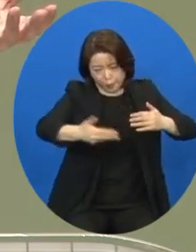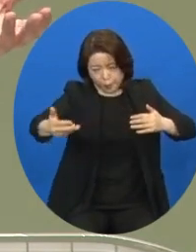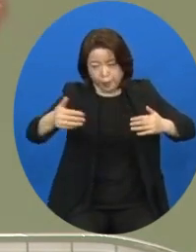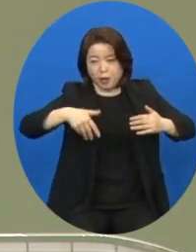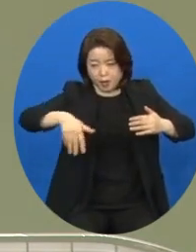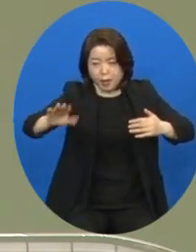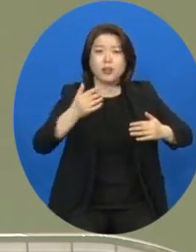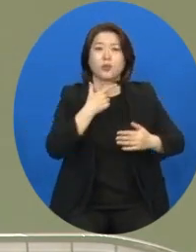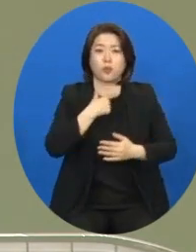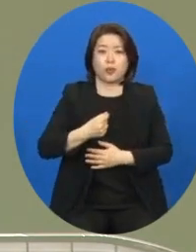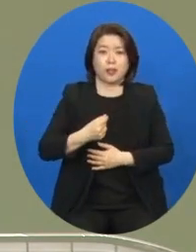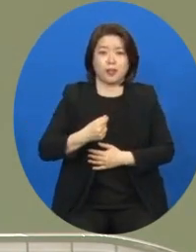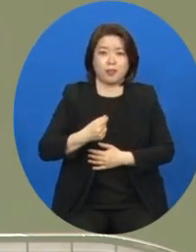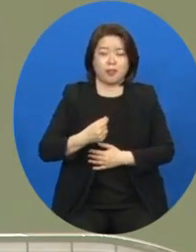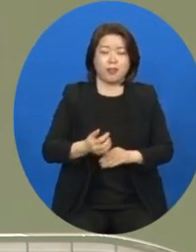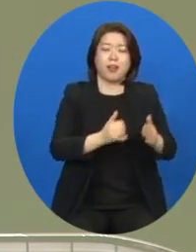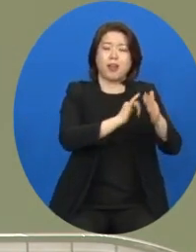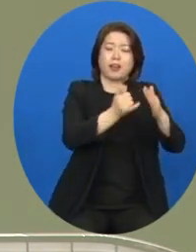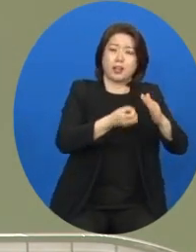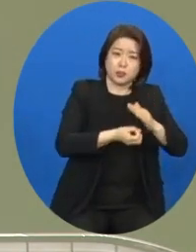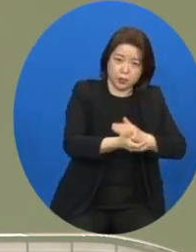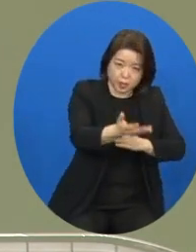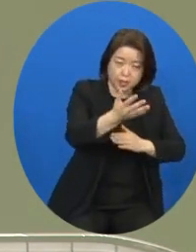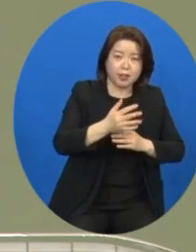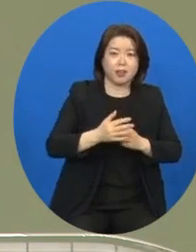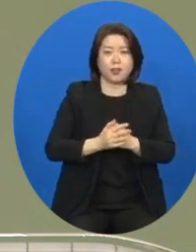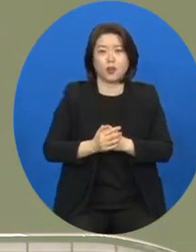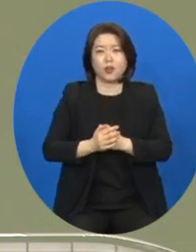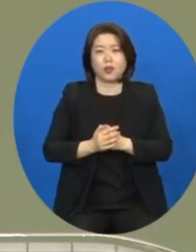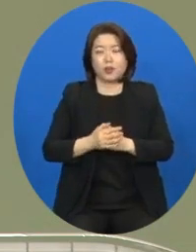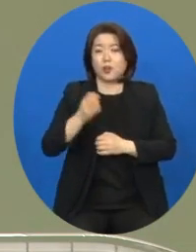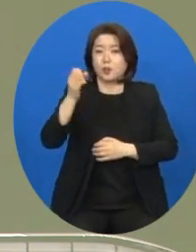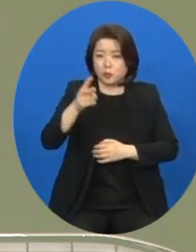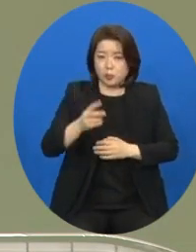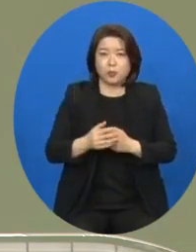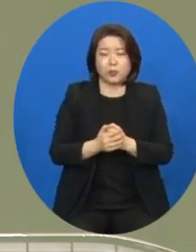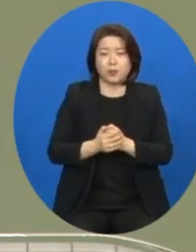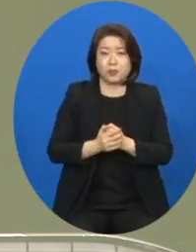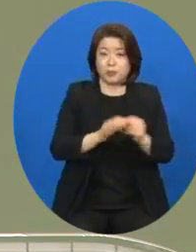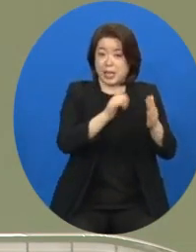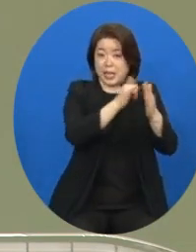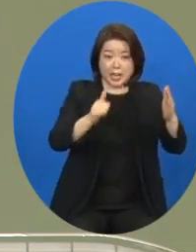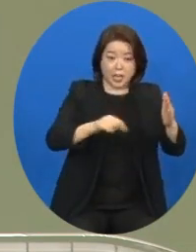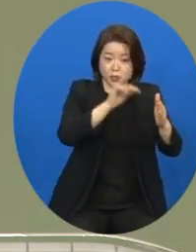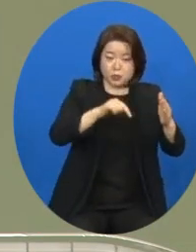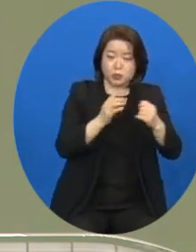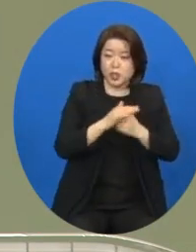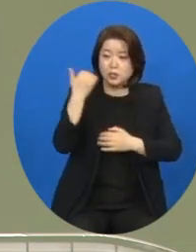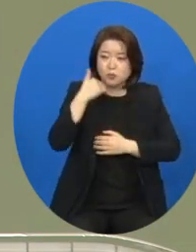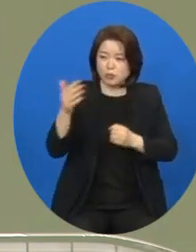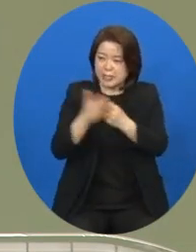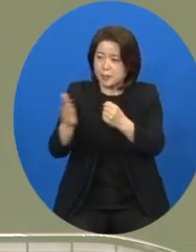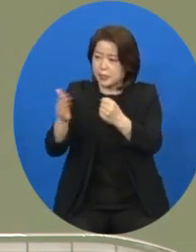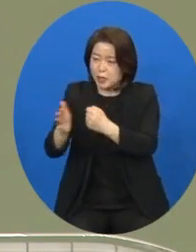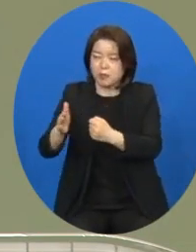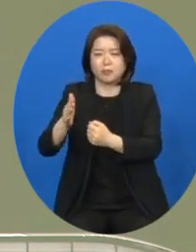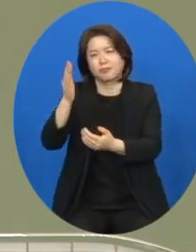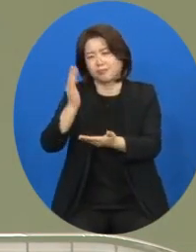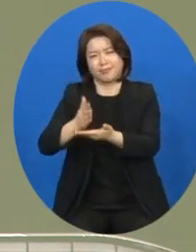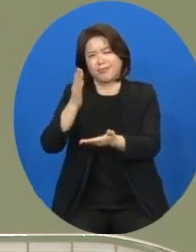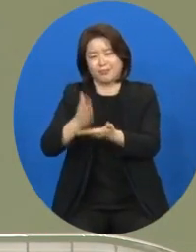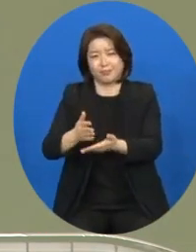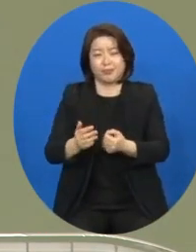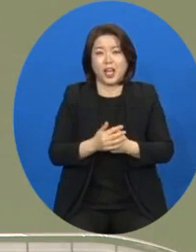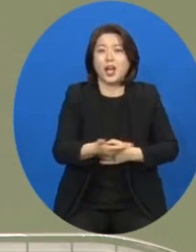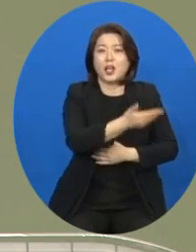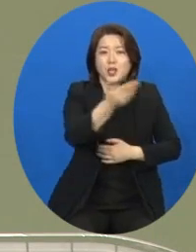원하세요. 가족들에게. 여러분, 가족 중에 누구를 탓할 필요 없어요.